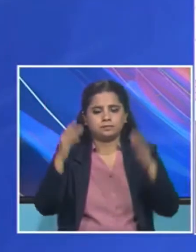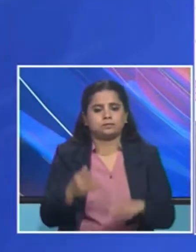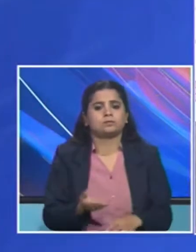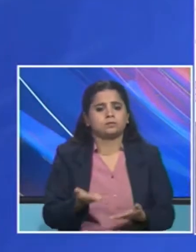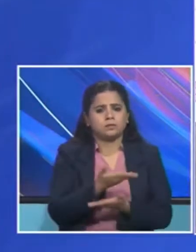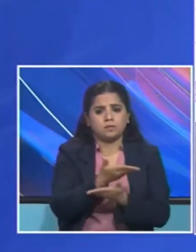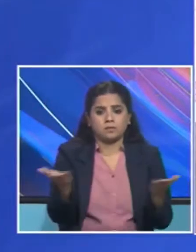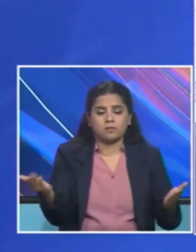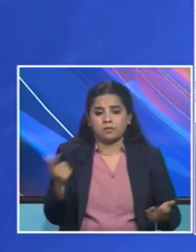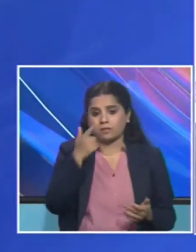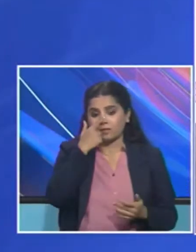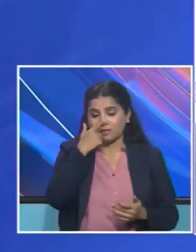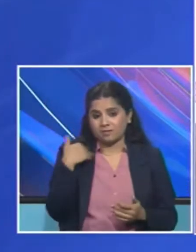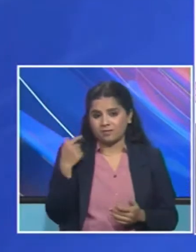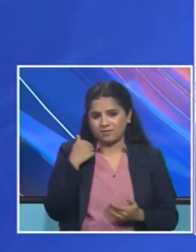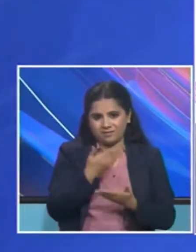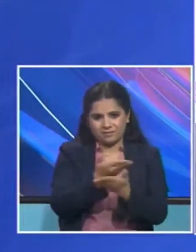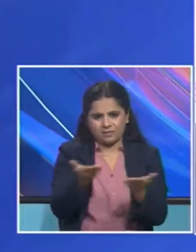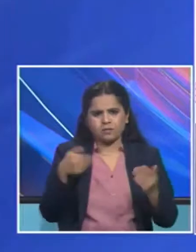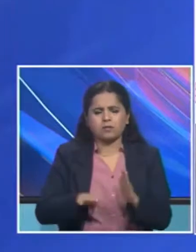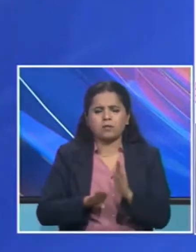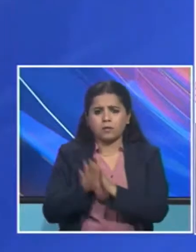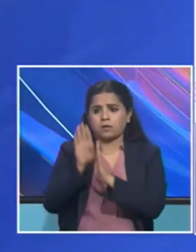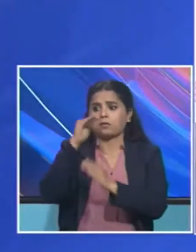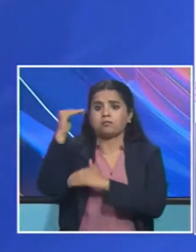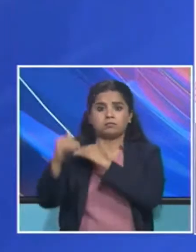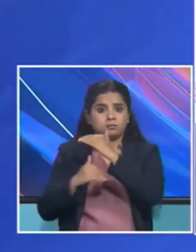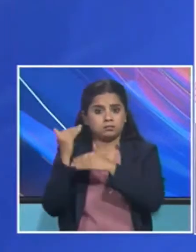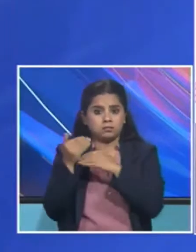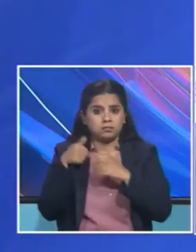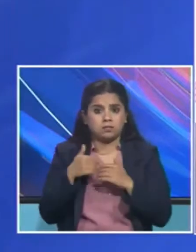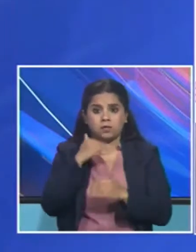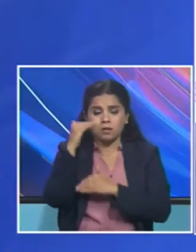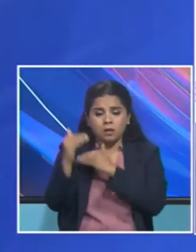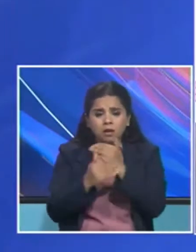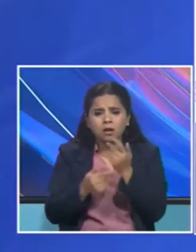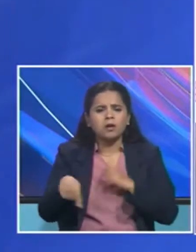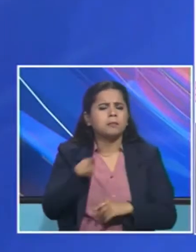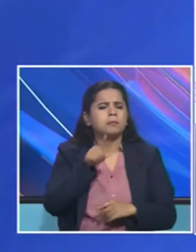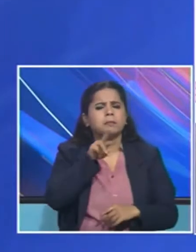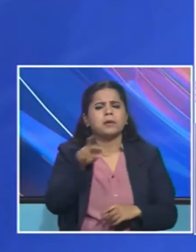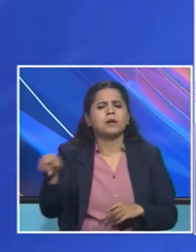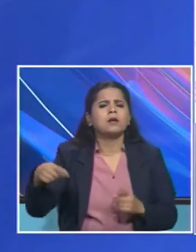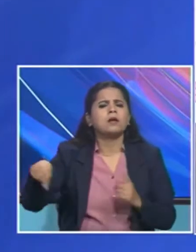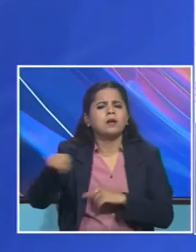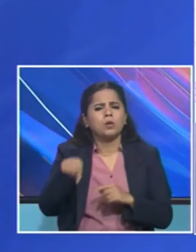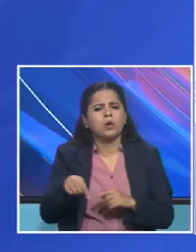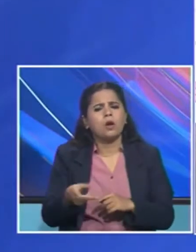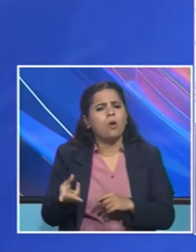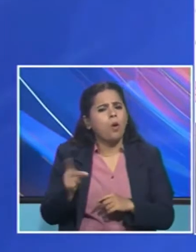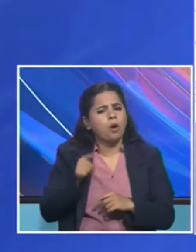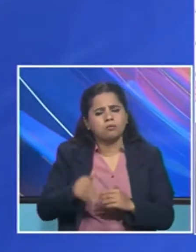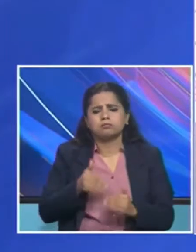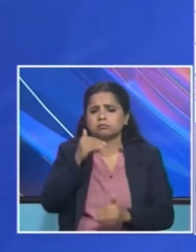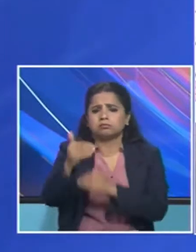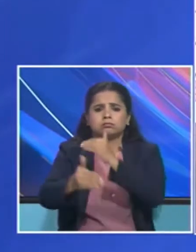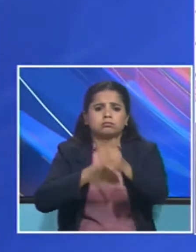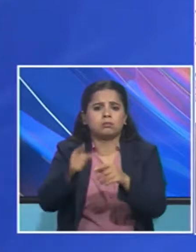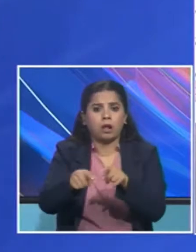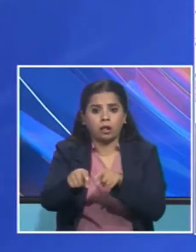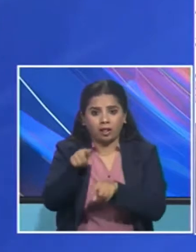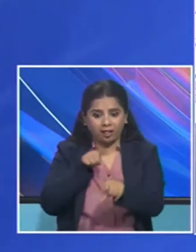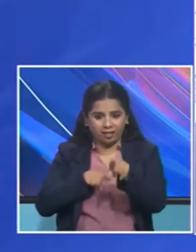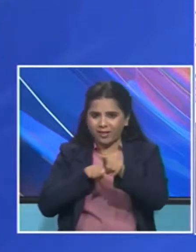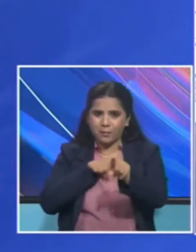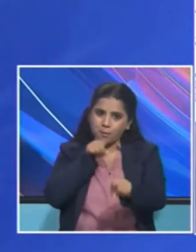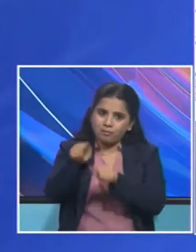देवियों और सुजों, विकास और प्रगतिशीलता का अर्थ निरंतर आगे बढ़ना होता है, लेकिन